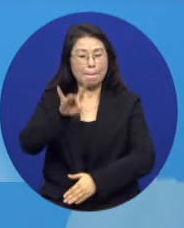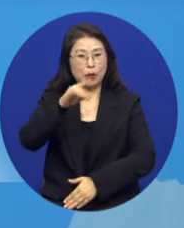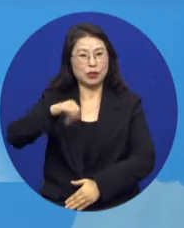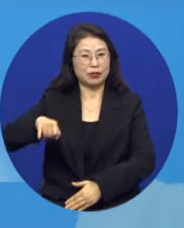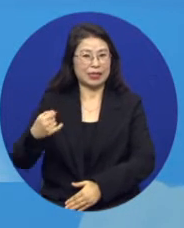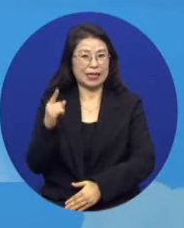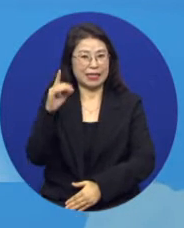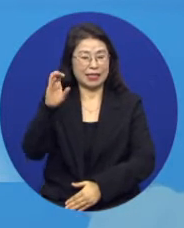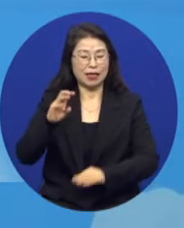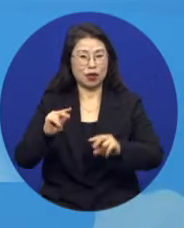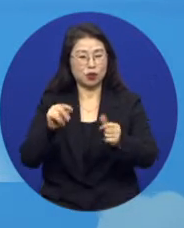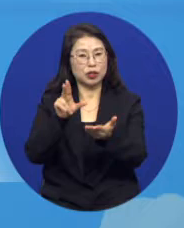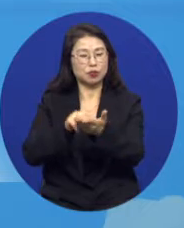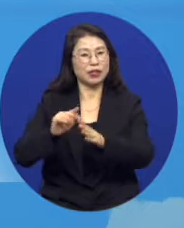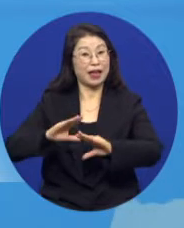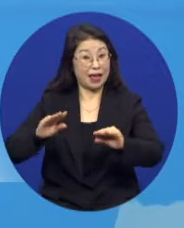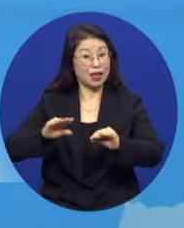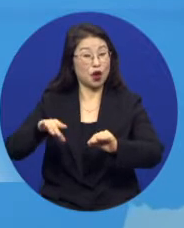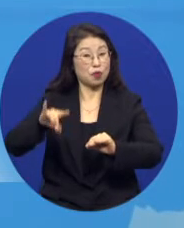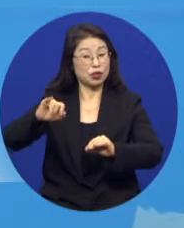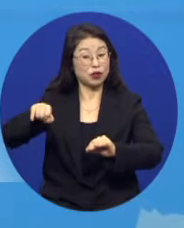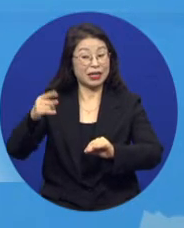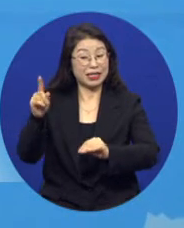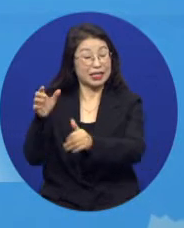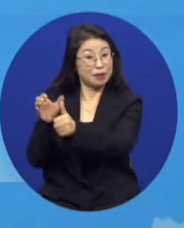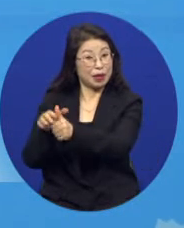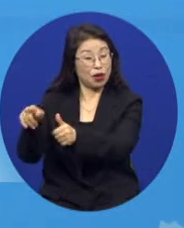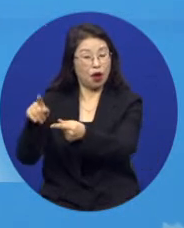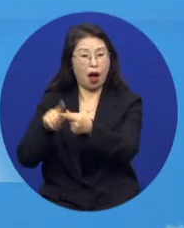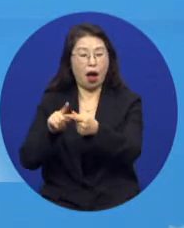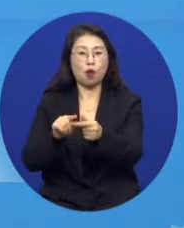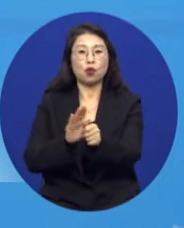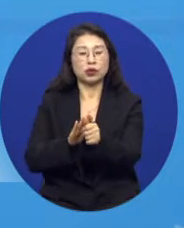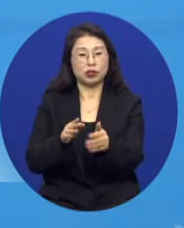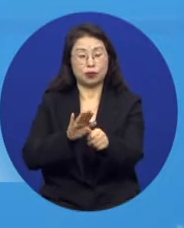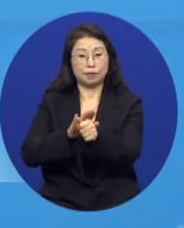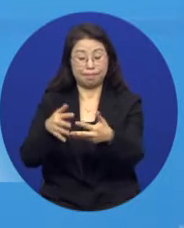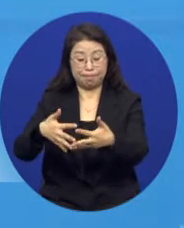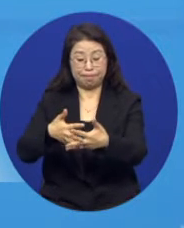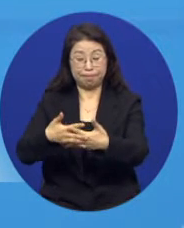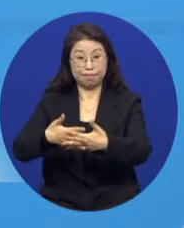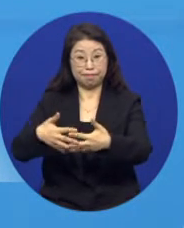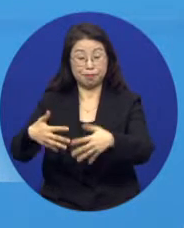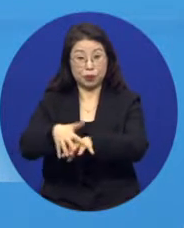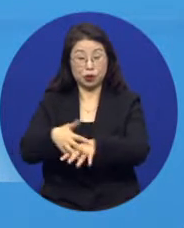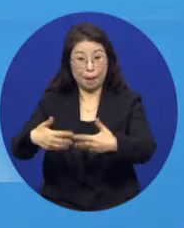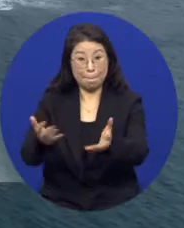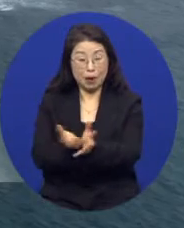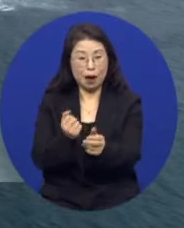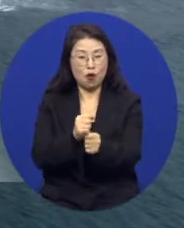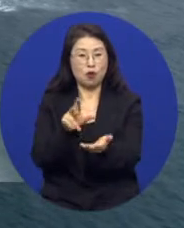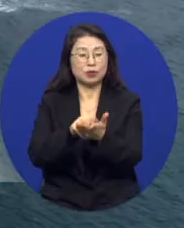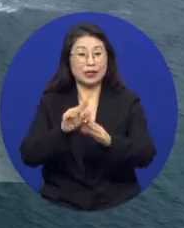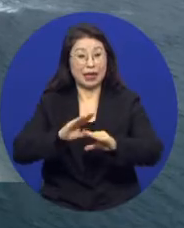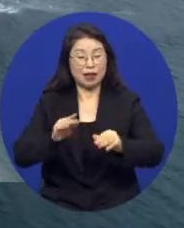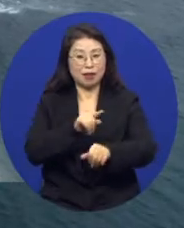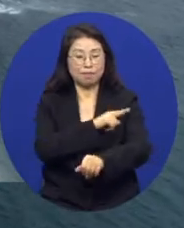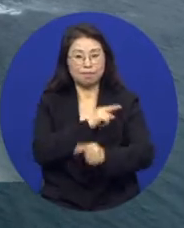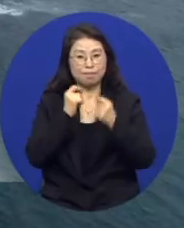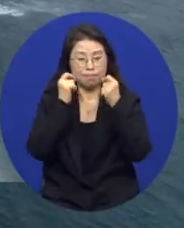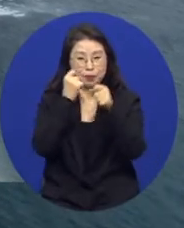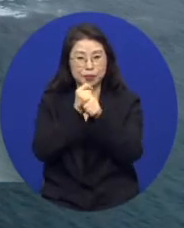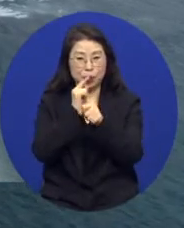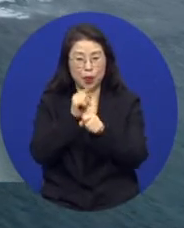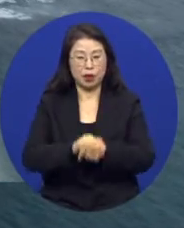먼저 jdc가 토지 문제를 해결해야 한다고 촉구하고 지원 협의회를 통해 문제 해결의 최선을 다하겠다고 밝혔습니다